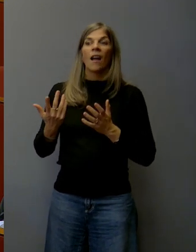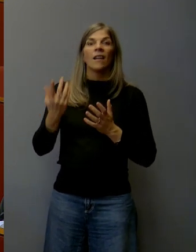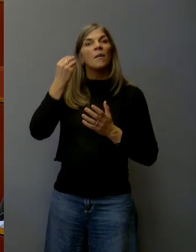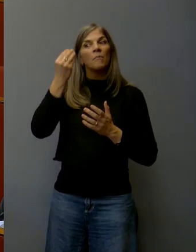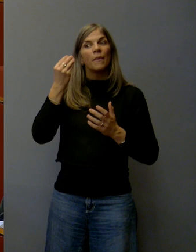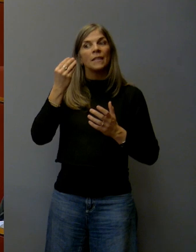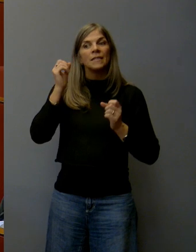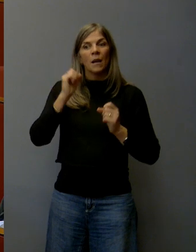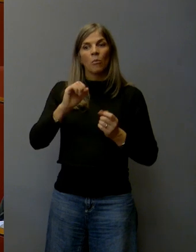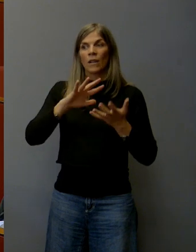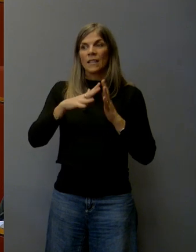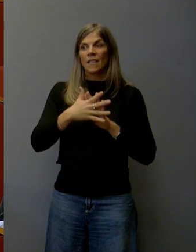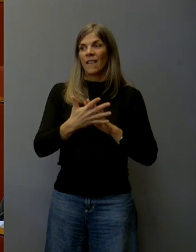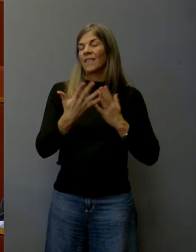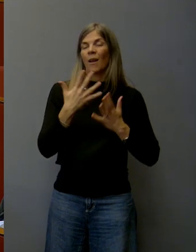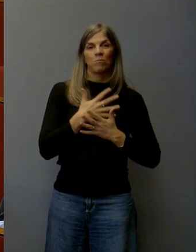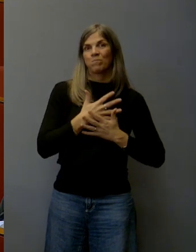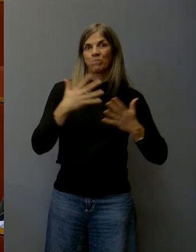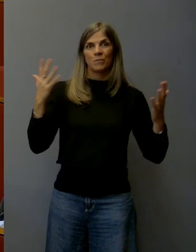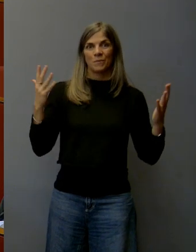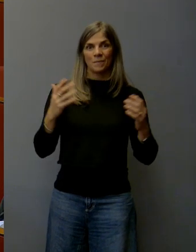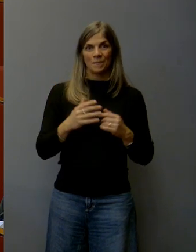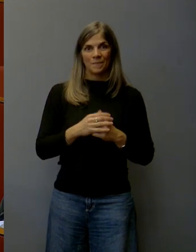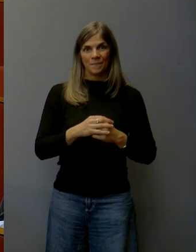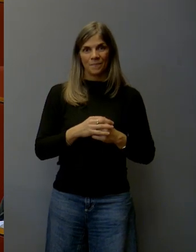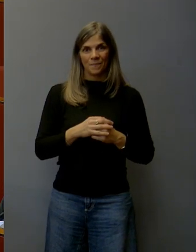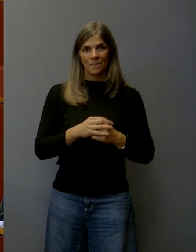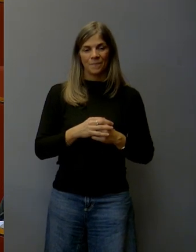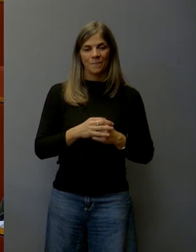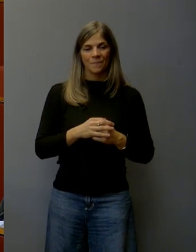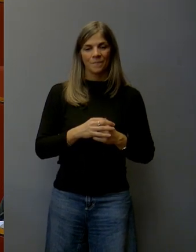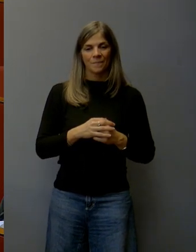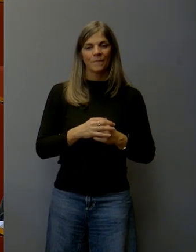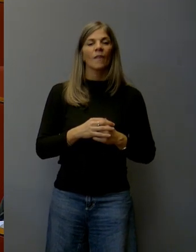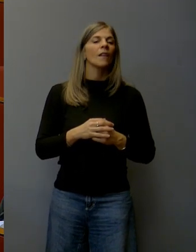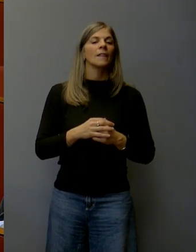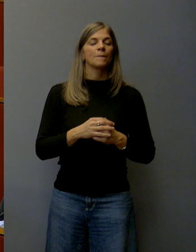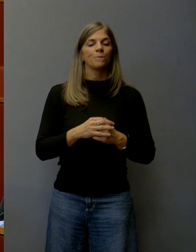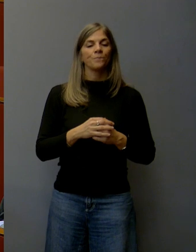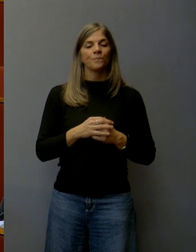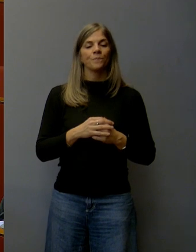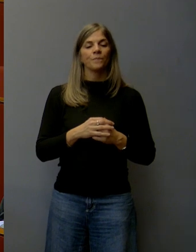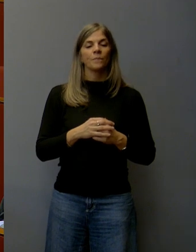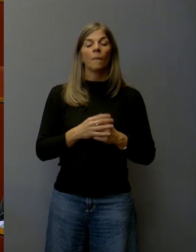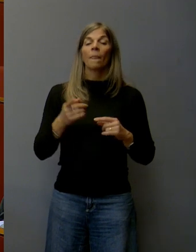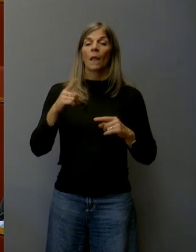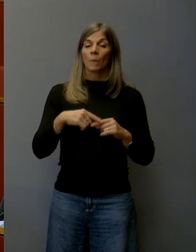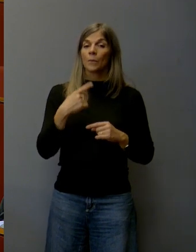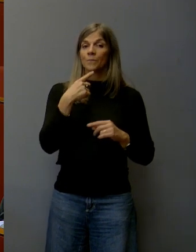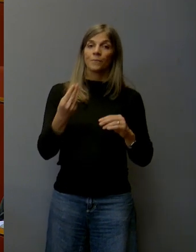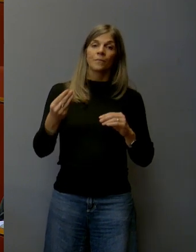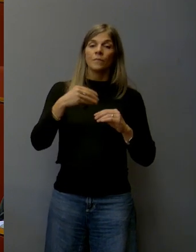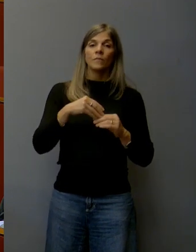essere il centro civico Buranello peraltro sottolineo che il centro civico